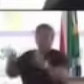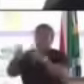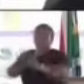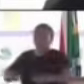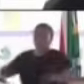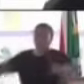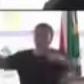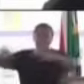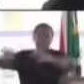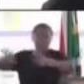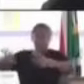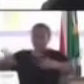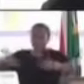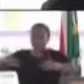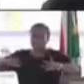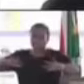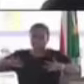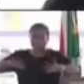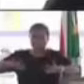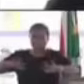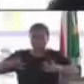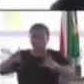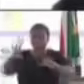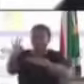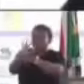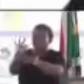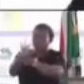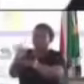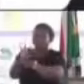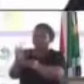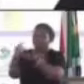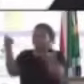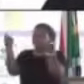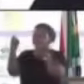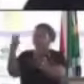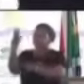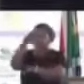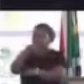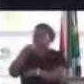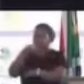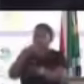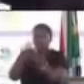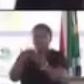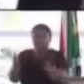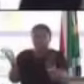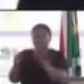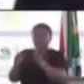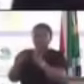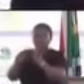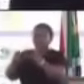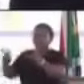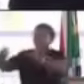abathe balungisa lo mcimbi wamhle kangaka. Bafaka isandla.